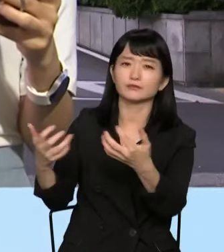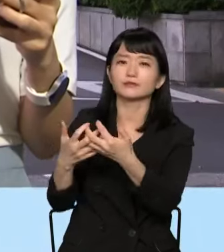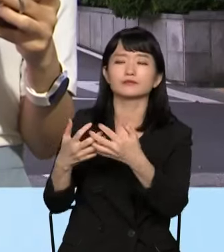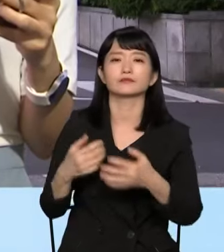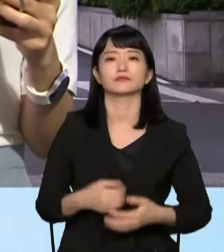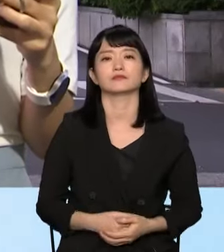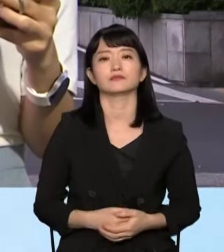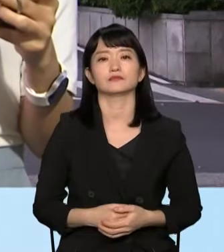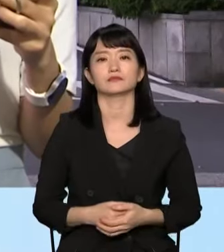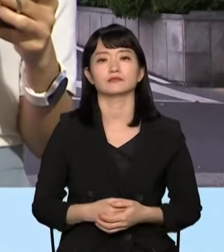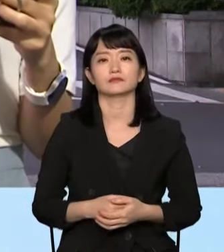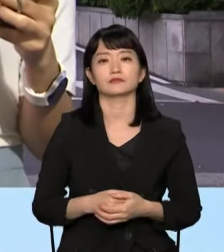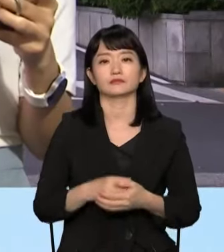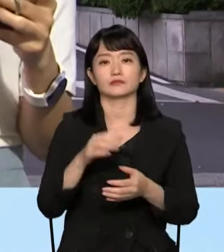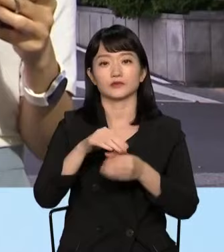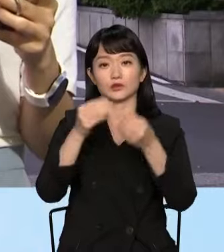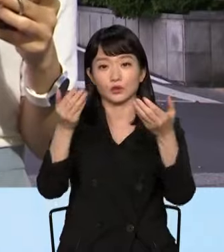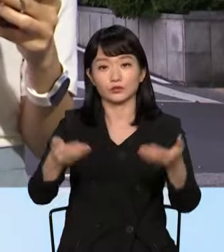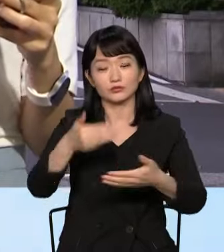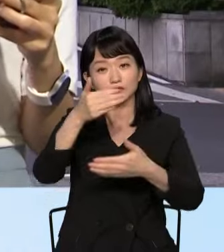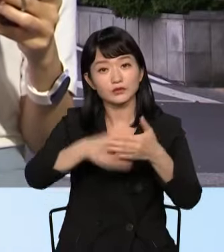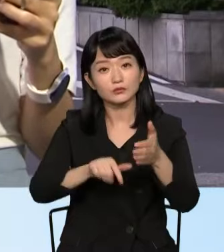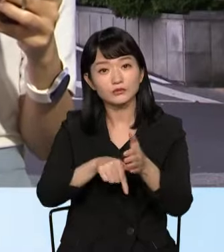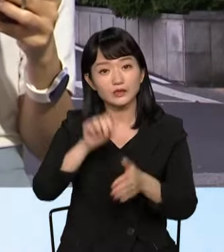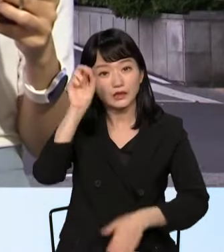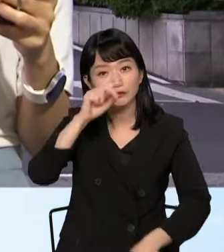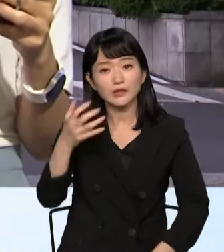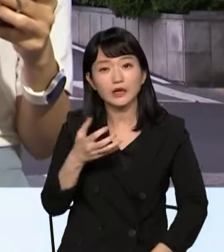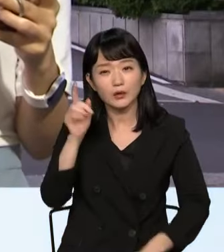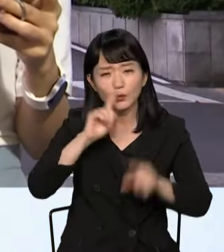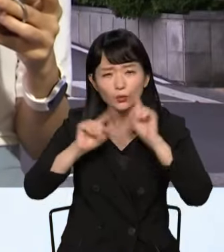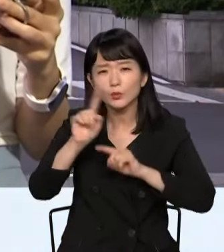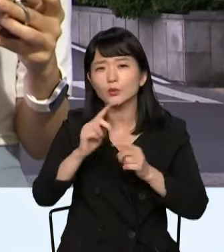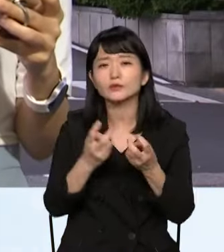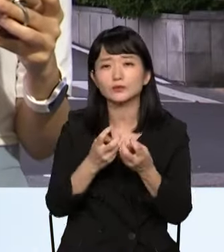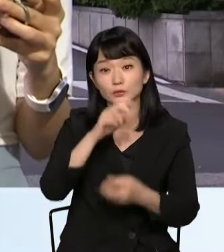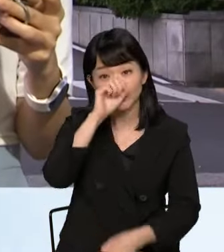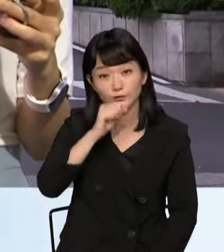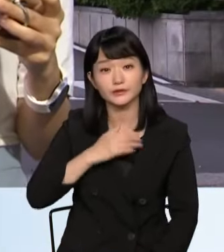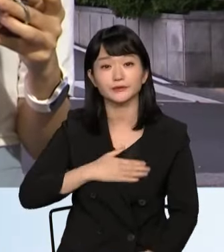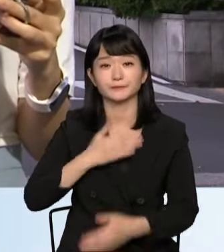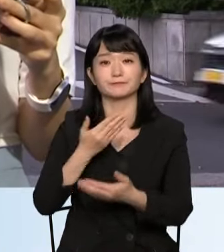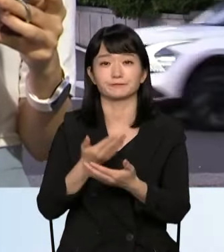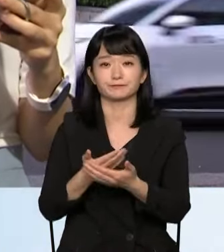네 남은 연휴 동안 갑자기 아프거나 다쳤을 때 어떻게 하면 좋은지도 짚어